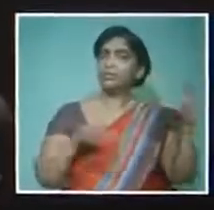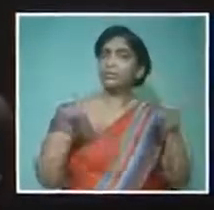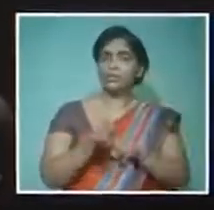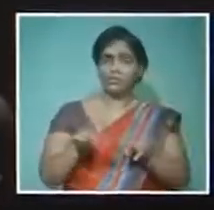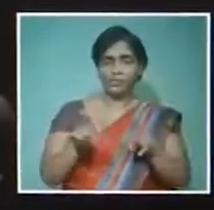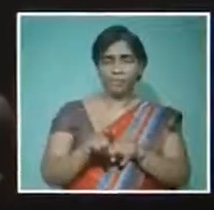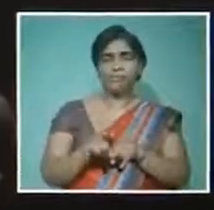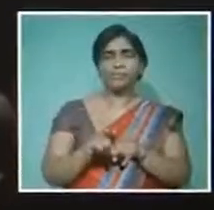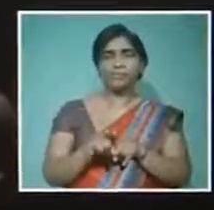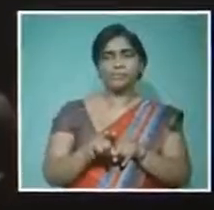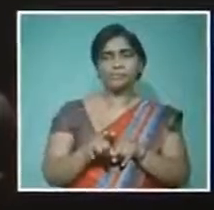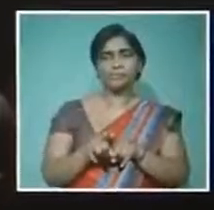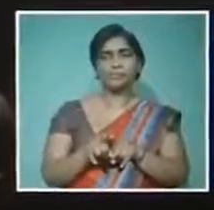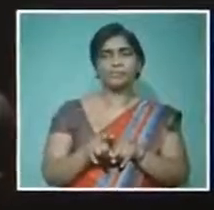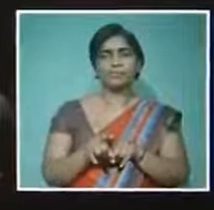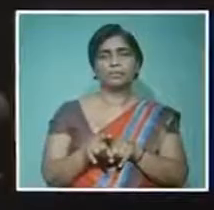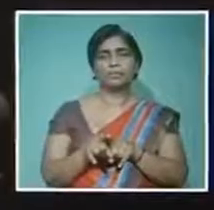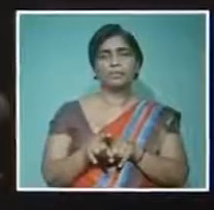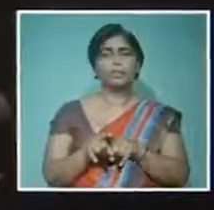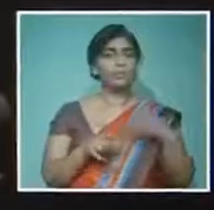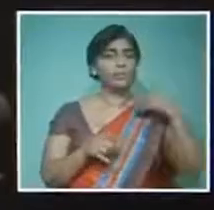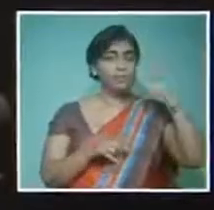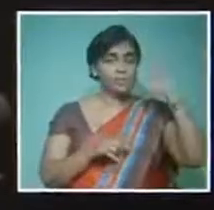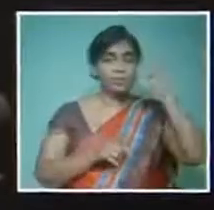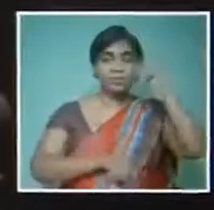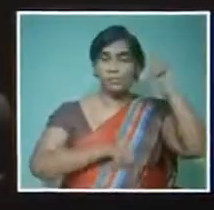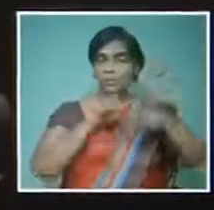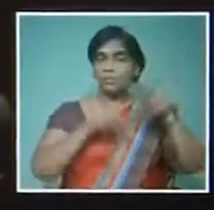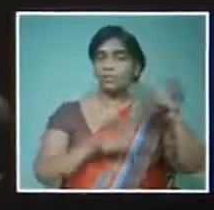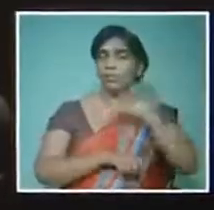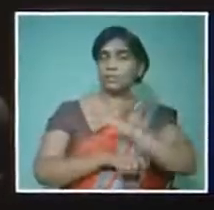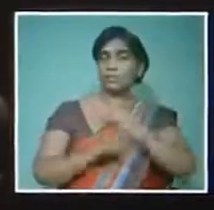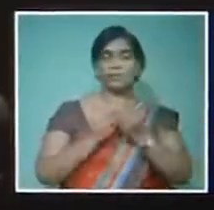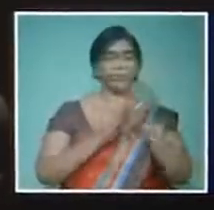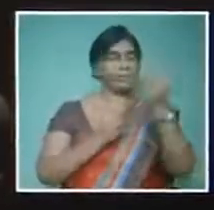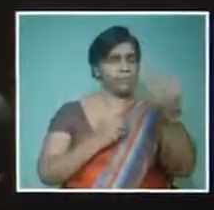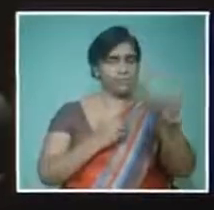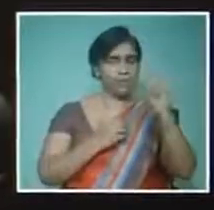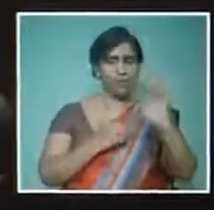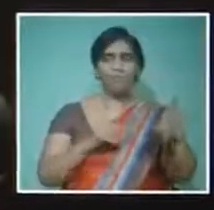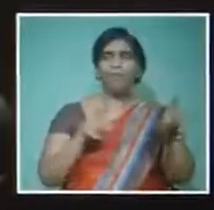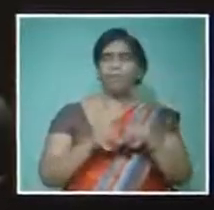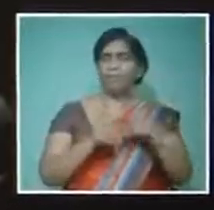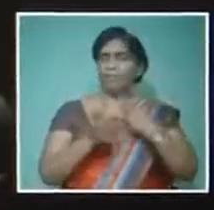வராது சொத்த பூமியாக மலைய மக்கள் மாற்றுவார்கள் அதற்குரிய நடவடிக்கை ஜனாதிபதி